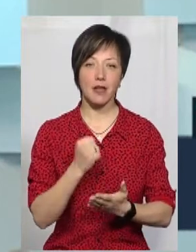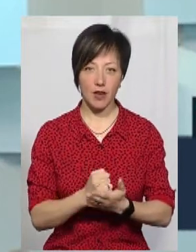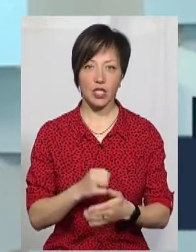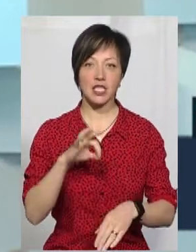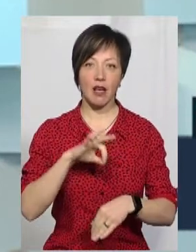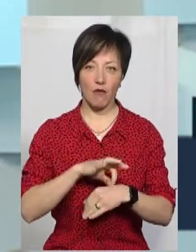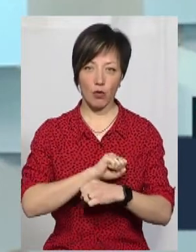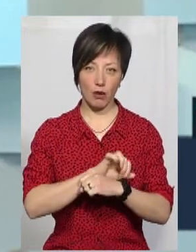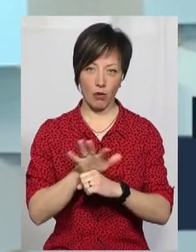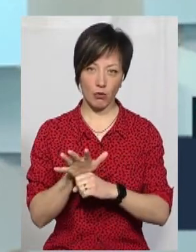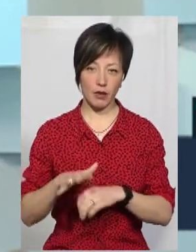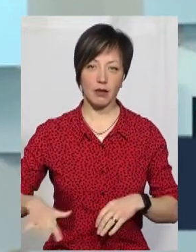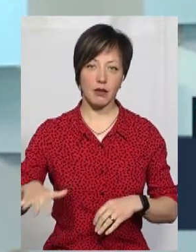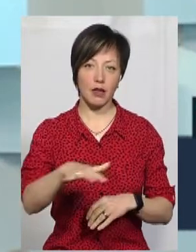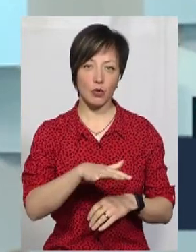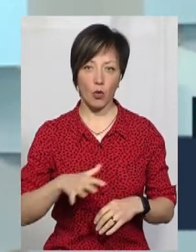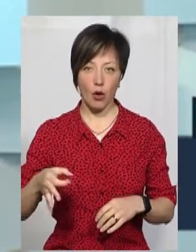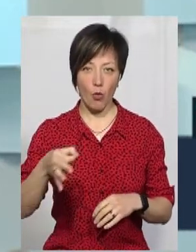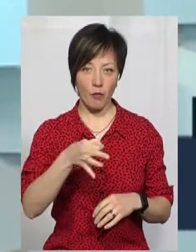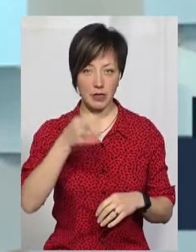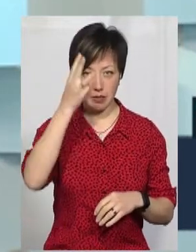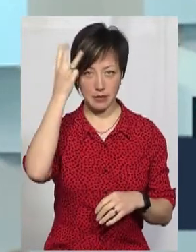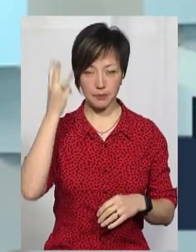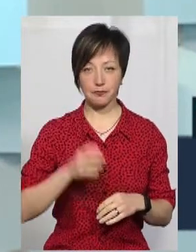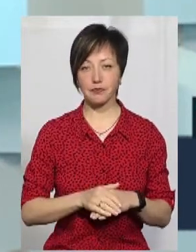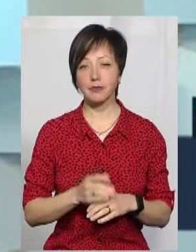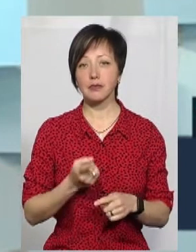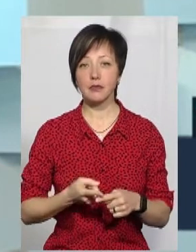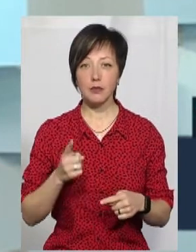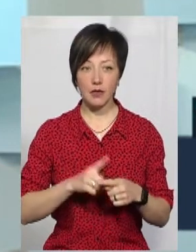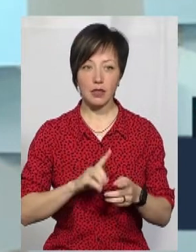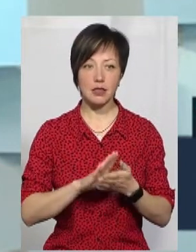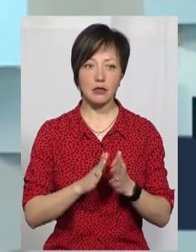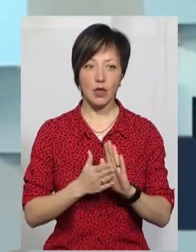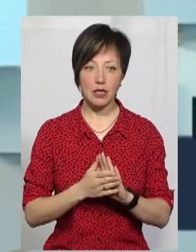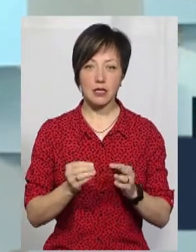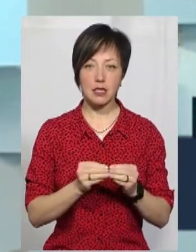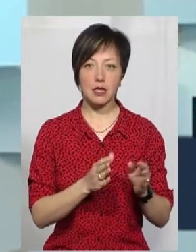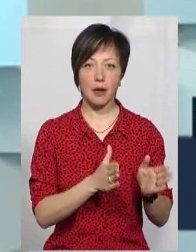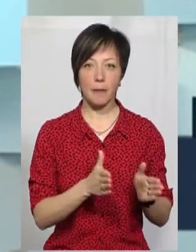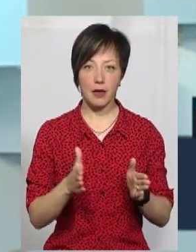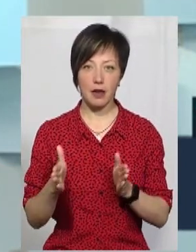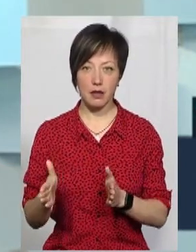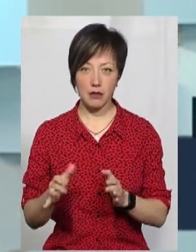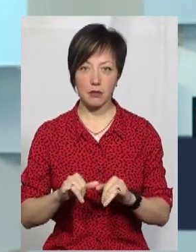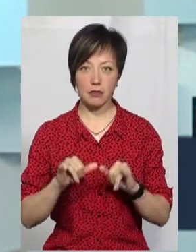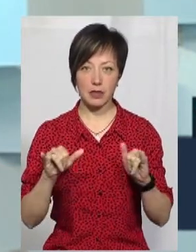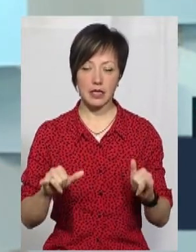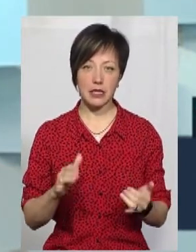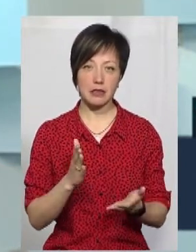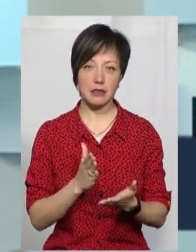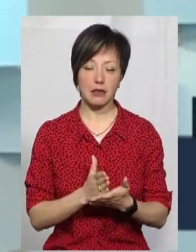захворювання на цю хворобу на території Хмельницької області. Тому ми бачимо, що дійсно ситуація стабільна, тому що є стабільний приріст.